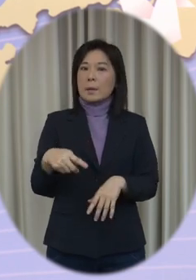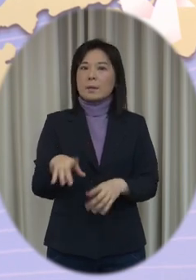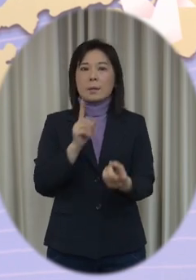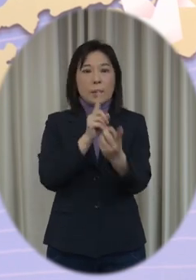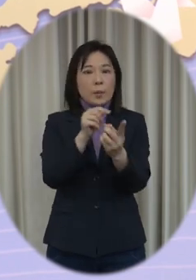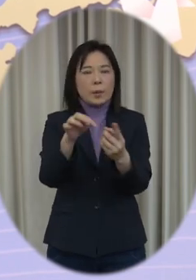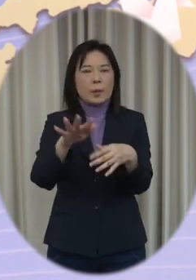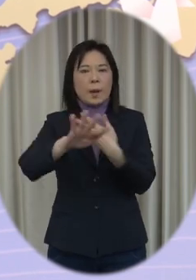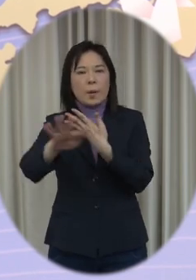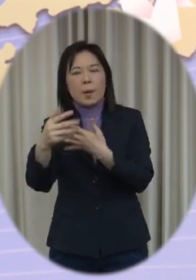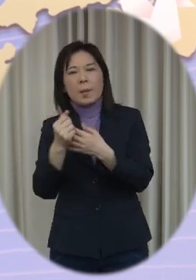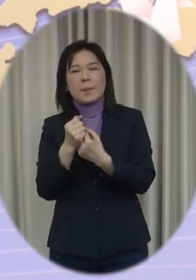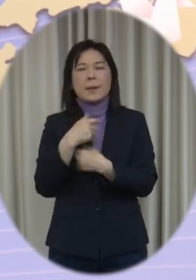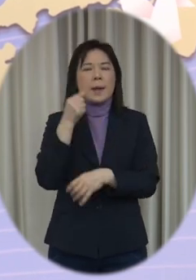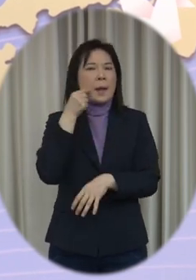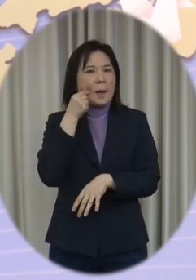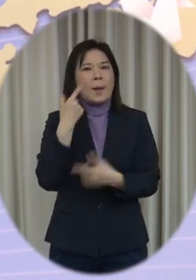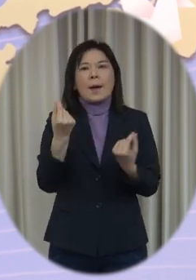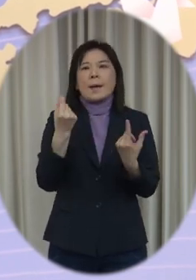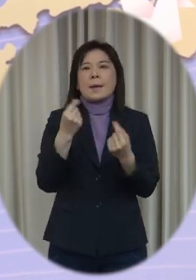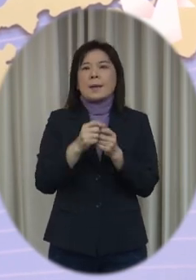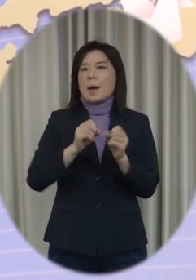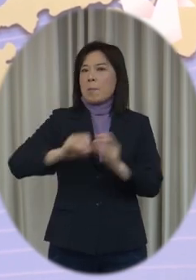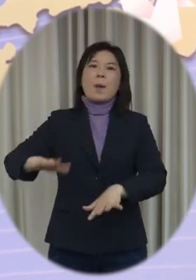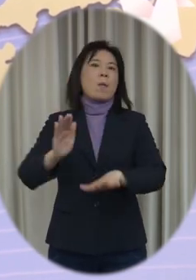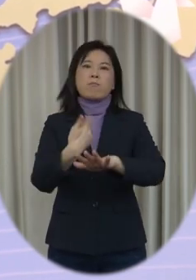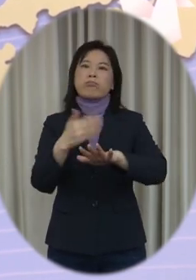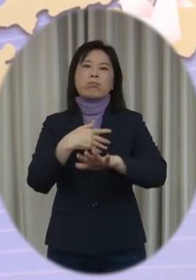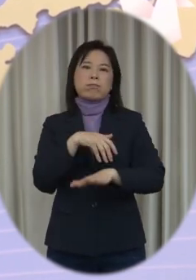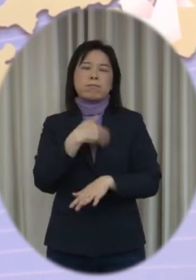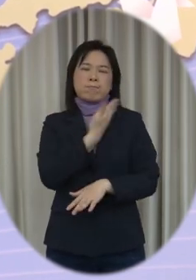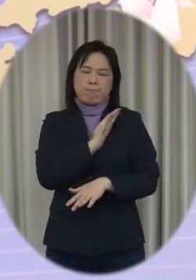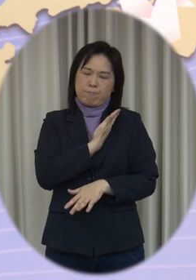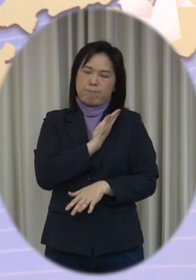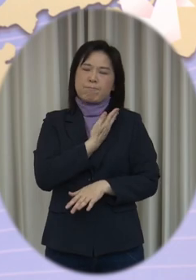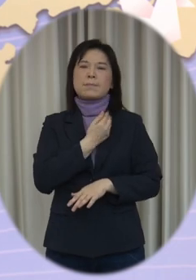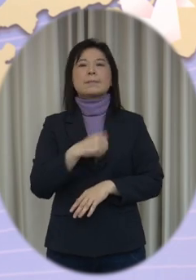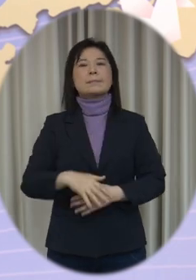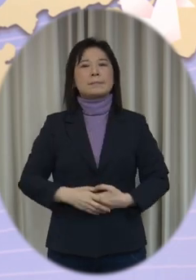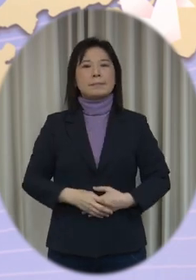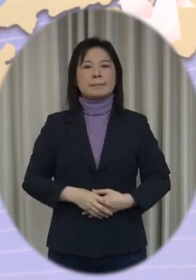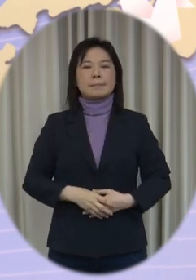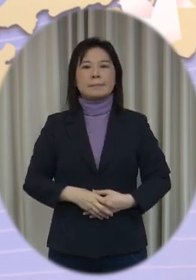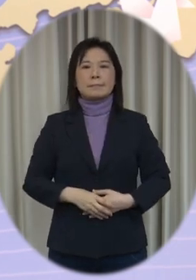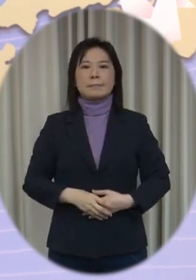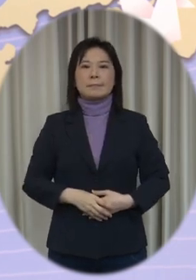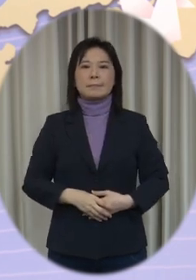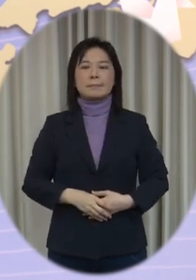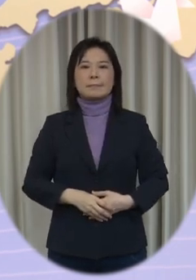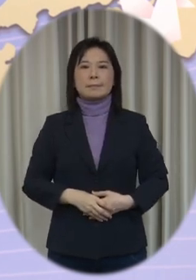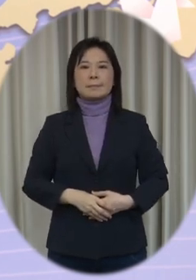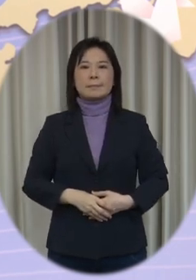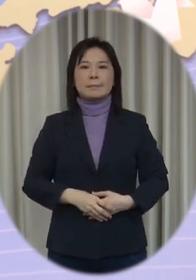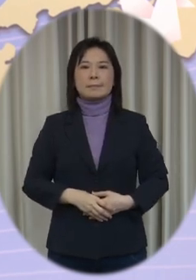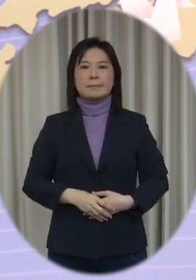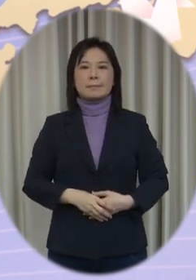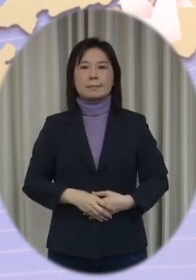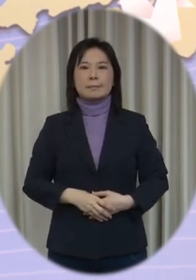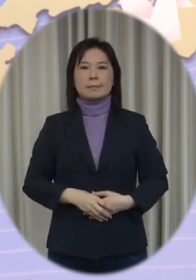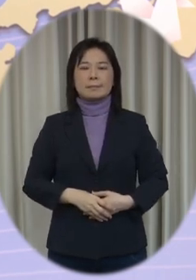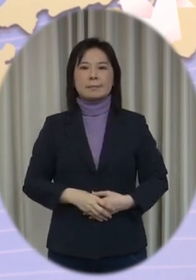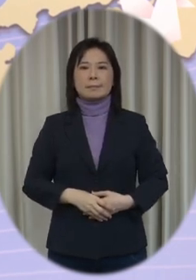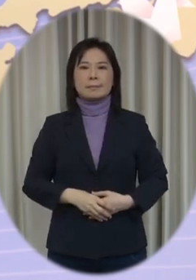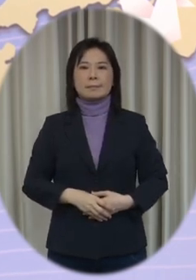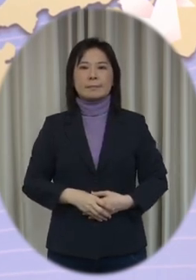各种磨难，也都永不放弃，坚忍不拔。 私が思うには、台湾の皆さん